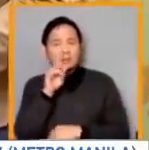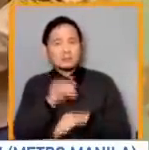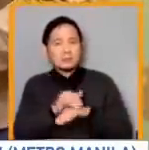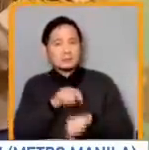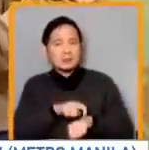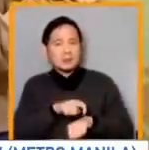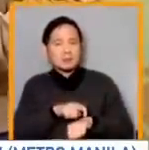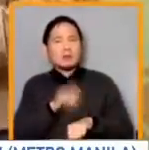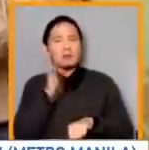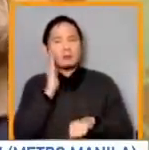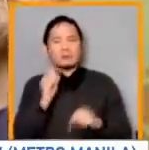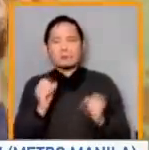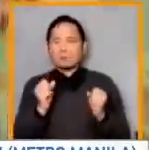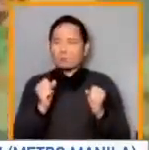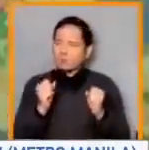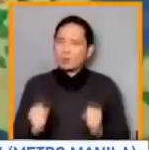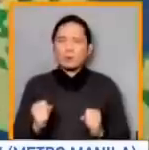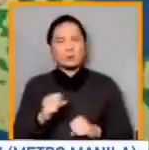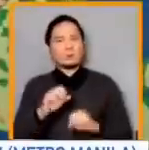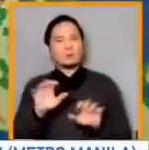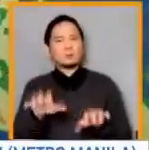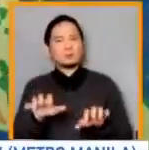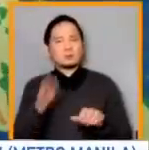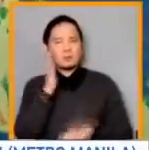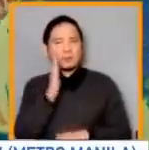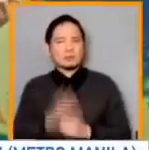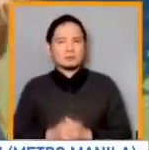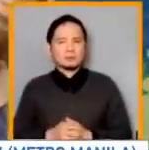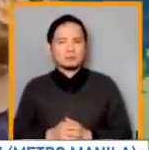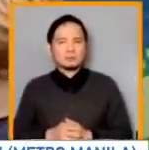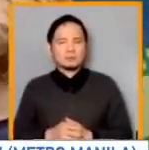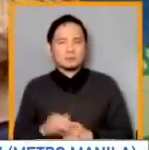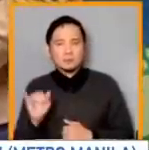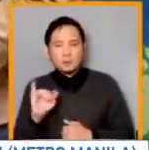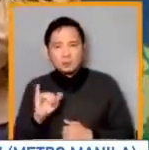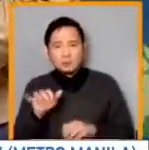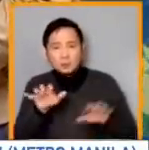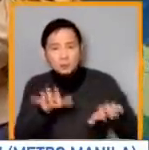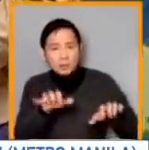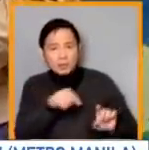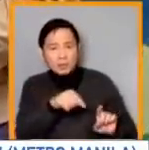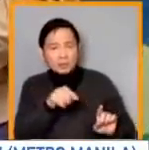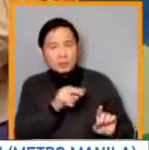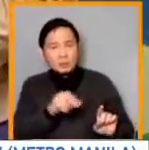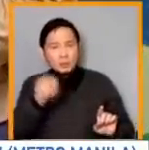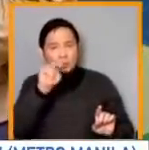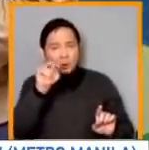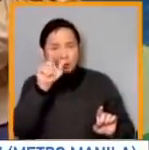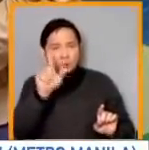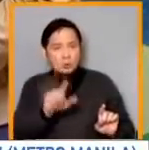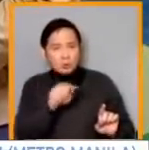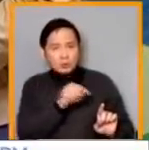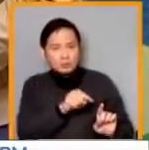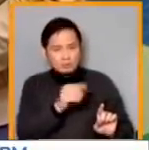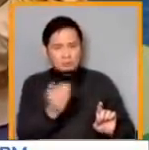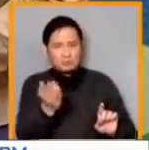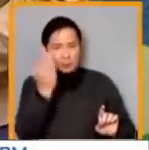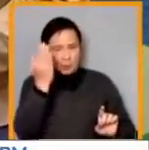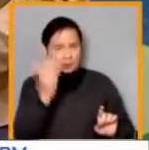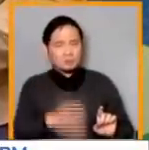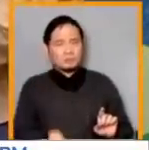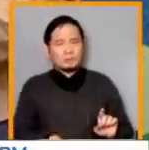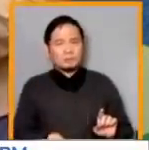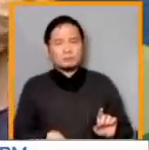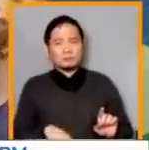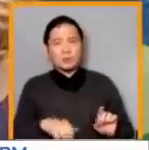magiging mas maulan mga kapuso. Posible rin po ang ulan dito sa Northern Luzon ngayong umaga hanggang dito sa may